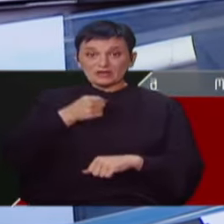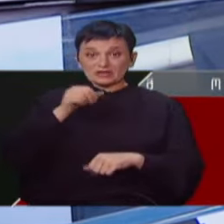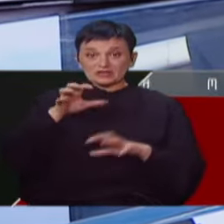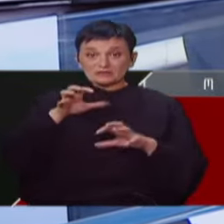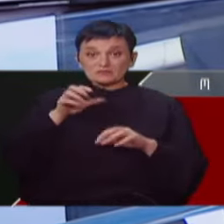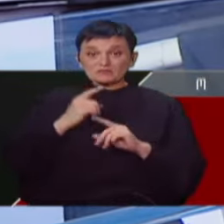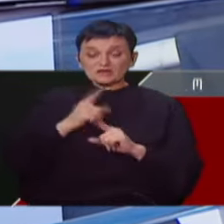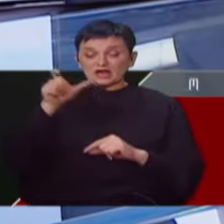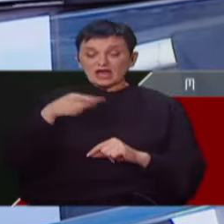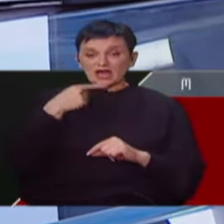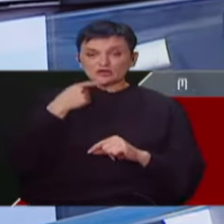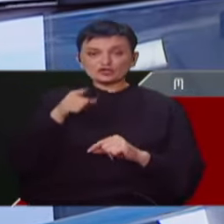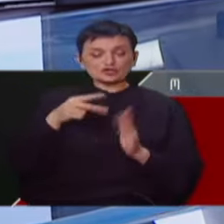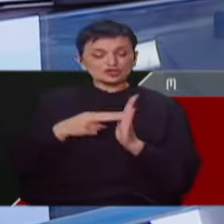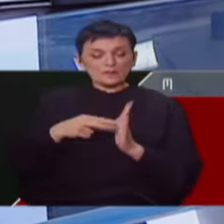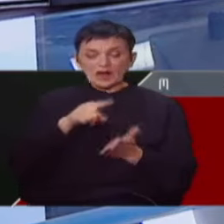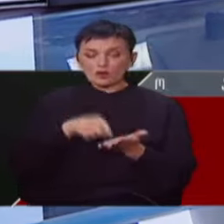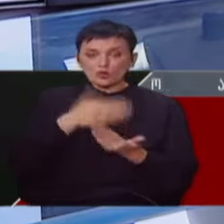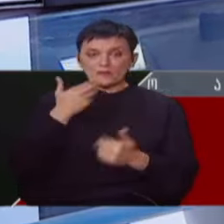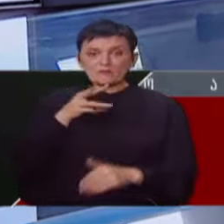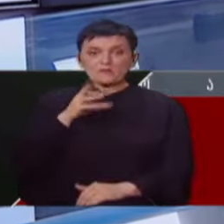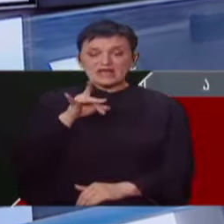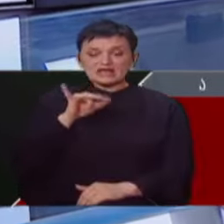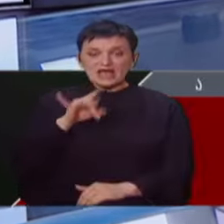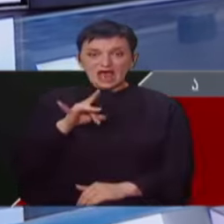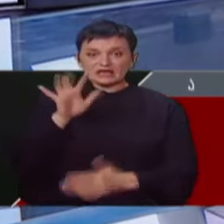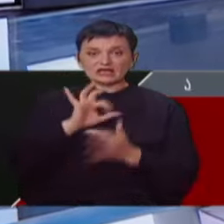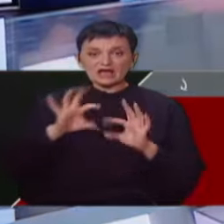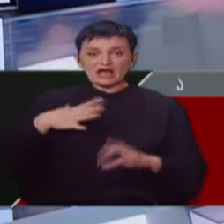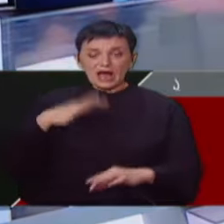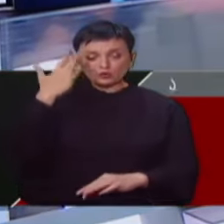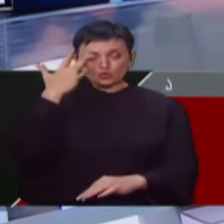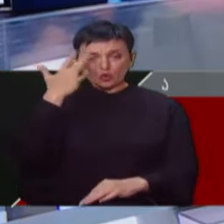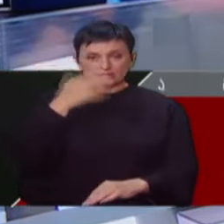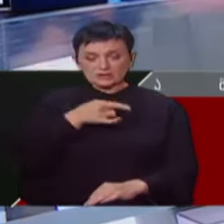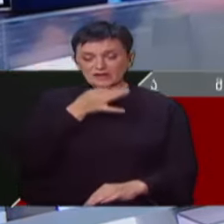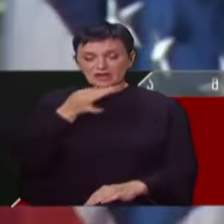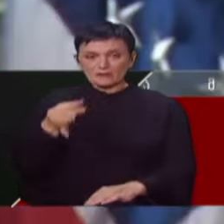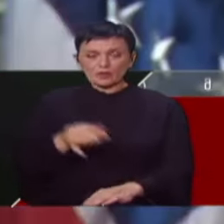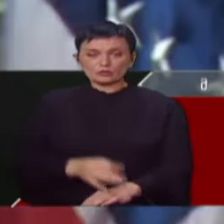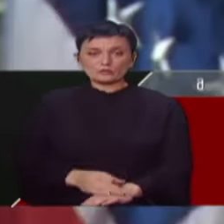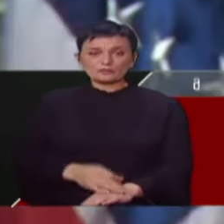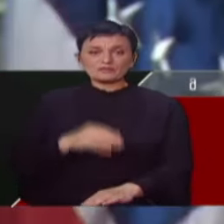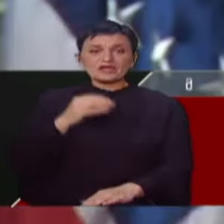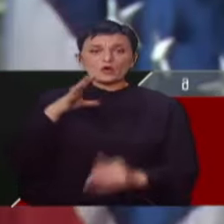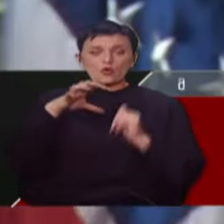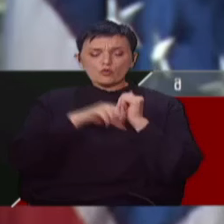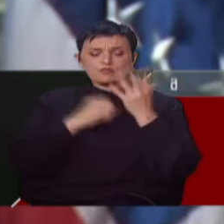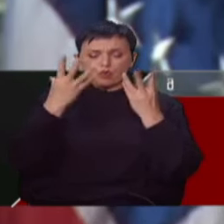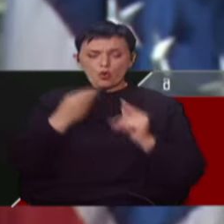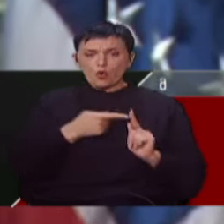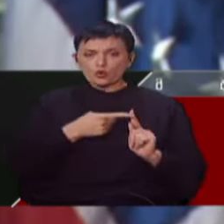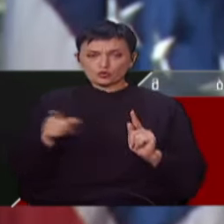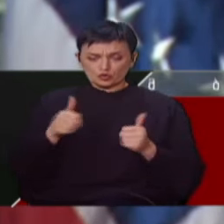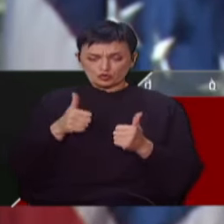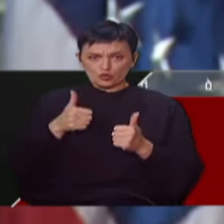ამ საკითხზე მას შეფასება არ აქვს. მილერის განცხადებას ქართულ ოცნებას შეხმაურებიან. ბოლო რამდენიმე დღის განმავლობაში,